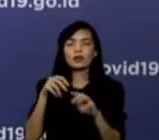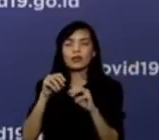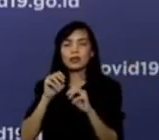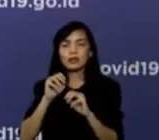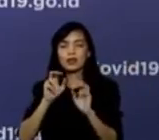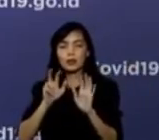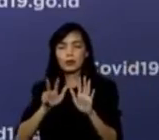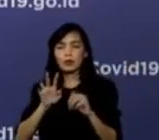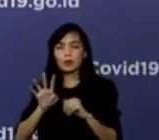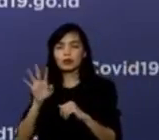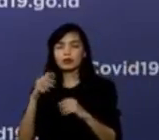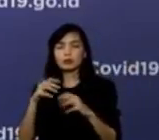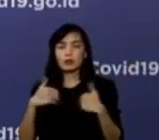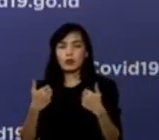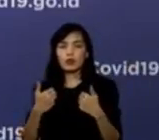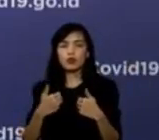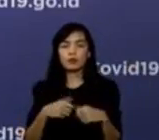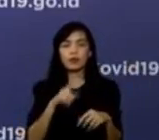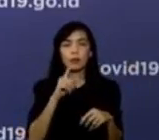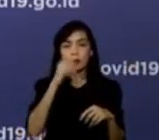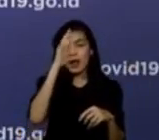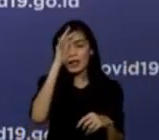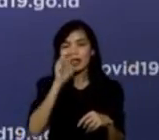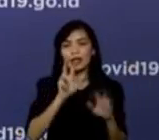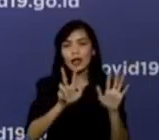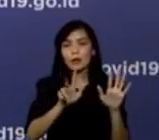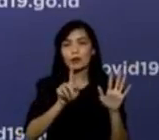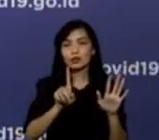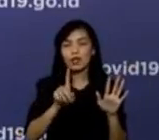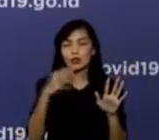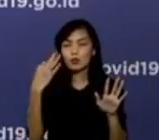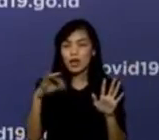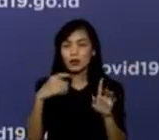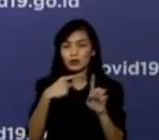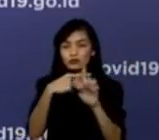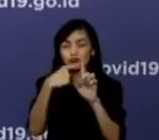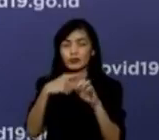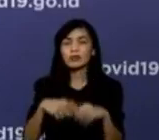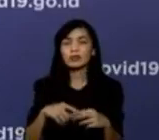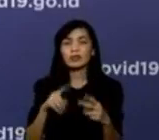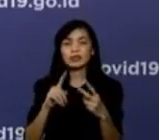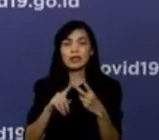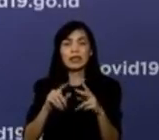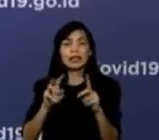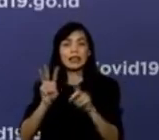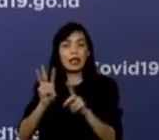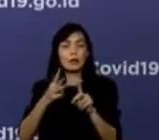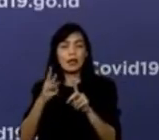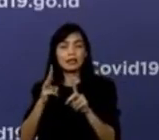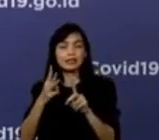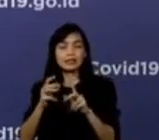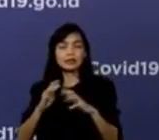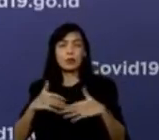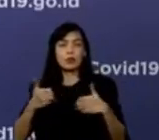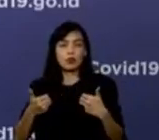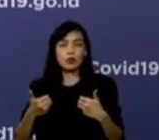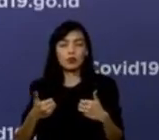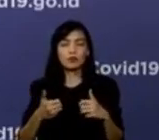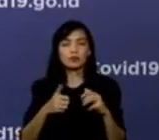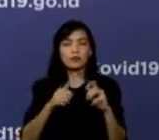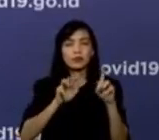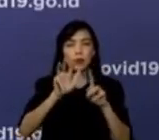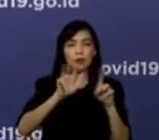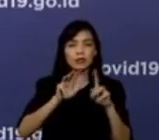Bali 81 kasus baru dan 13 sembuh. 19 provinsi melaporkan kasus di